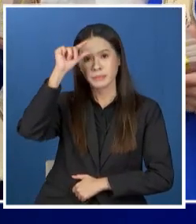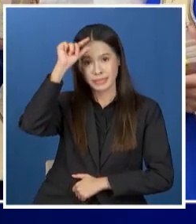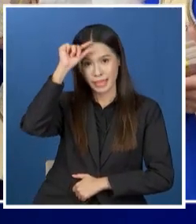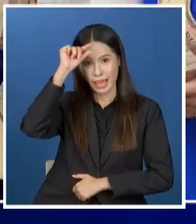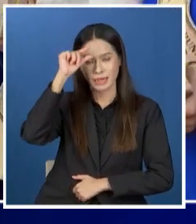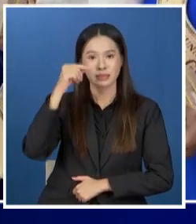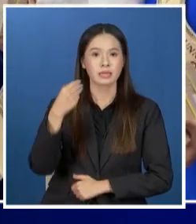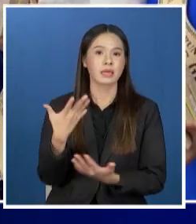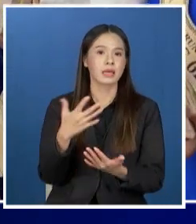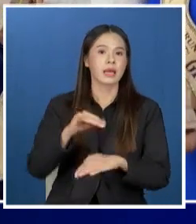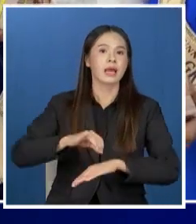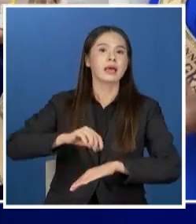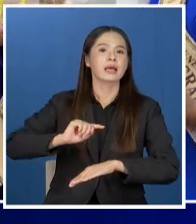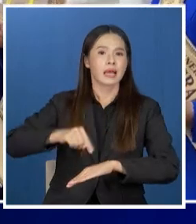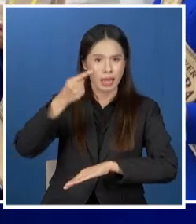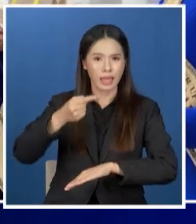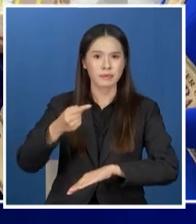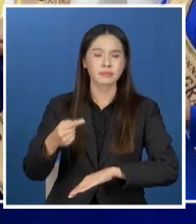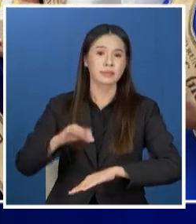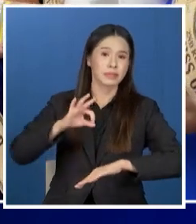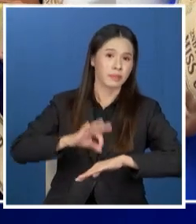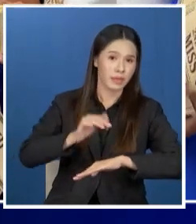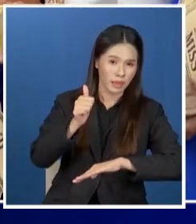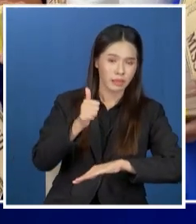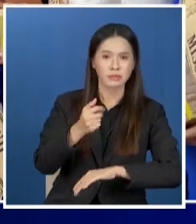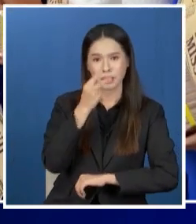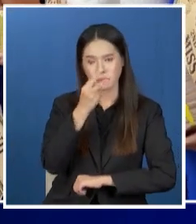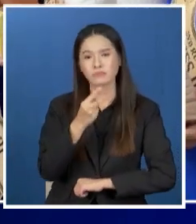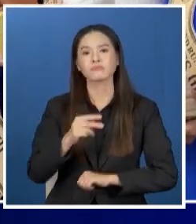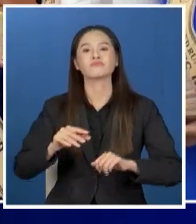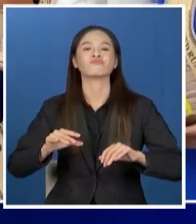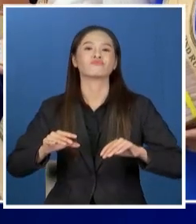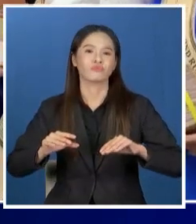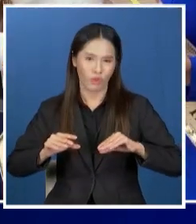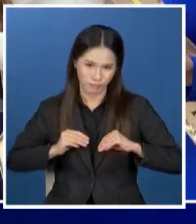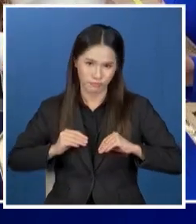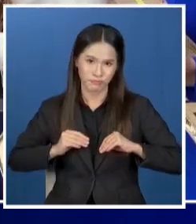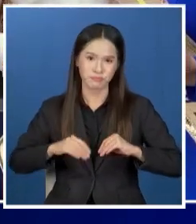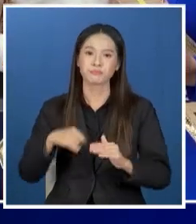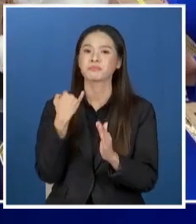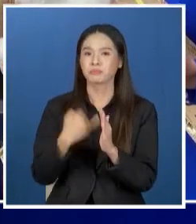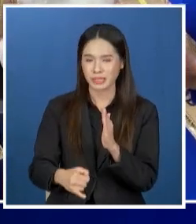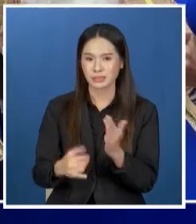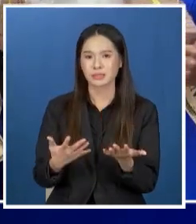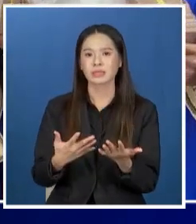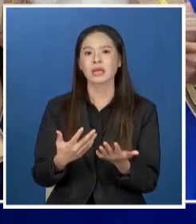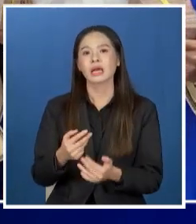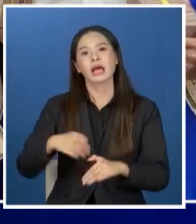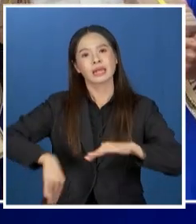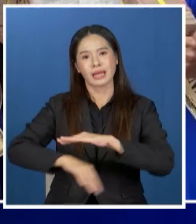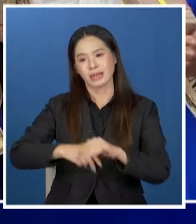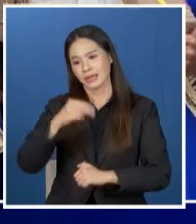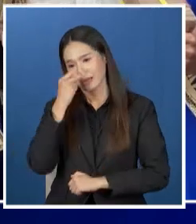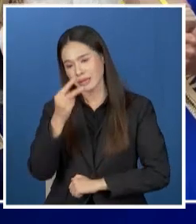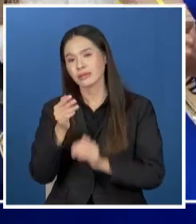ที่ได้ตำแหน่งแล้วเราอยากให้ภาพมันออกมา ก็ต้องมายอมรับฮ ะ ต้องแถลงยอมรับเพราะสุดท้ายมันจำนนจริงๆต่